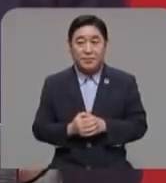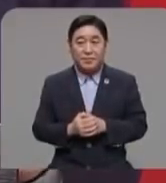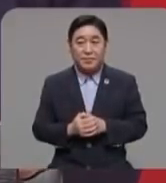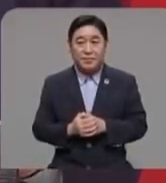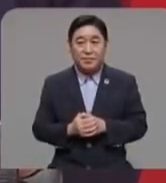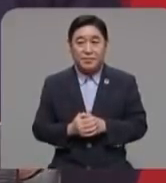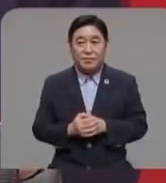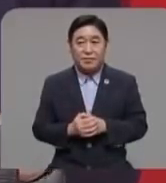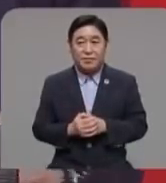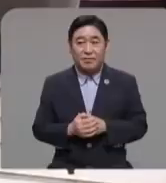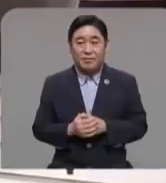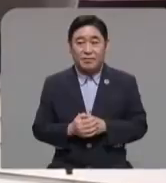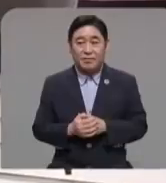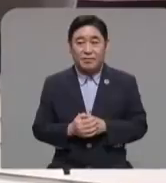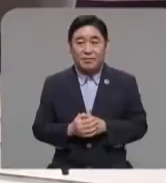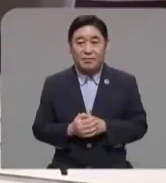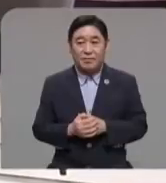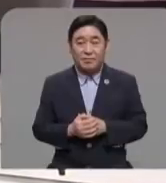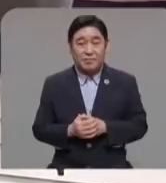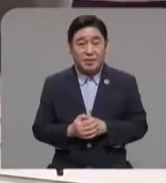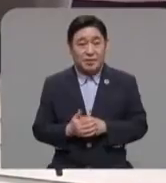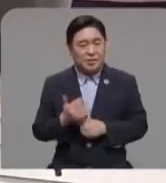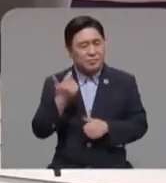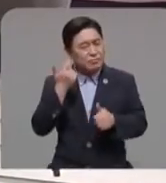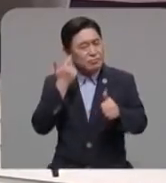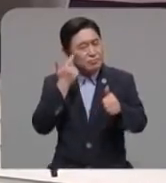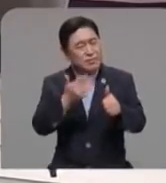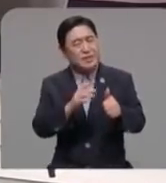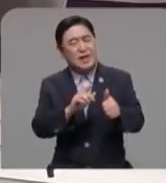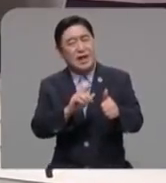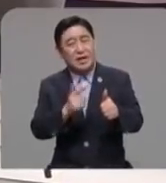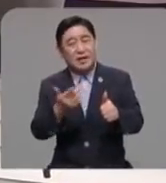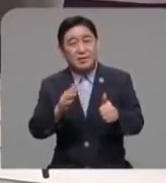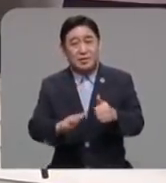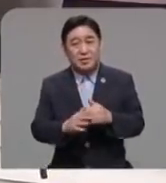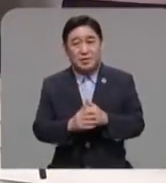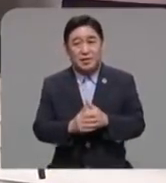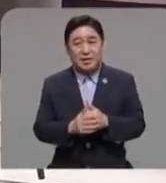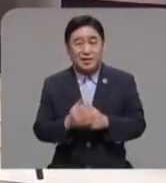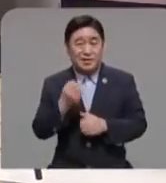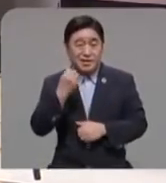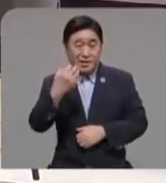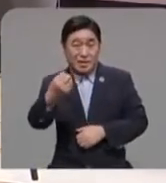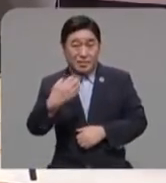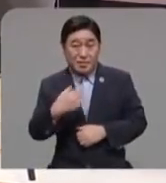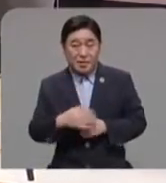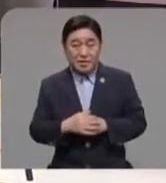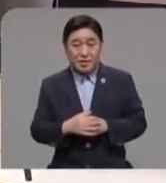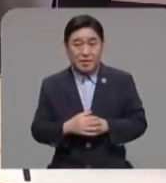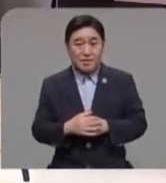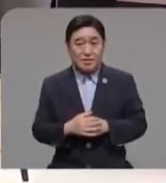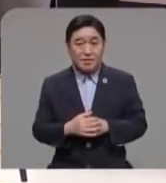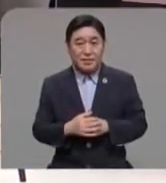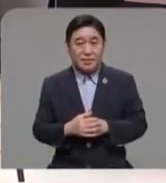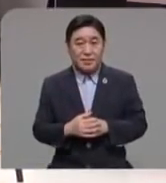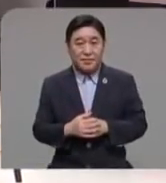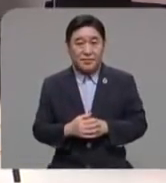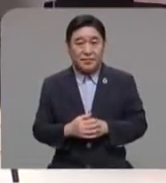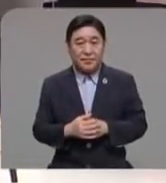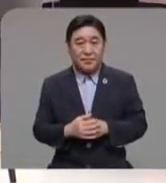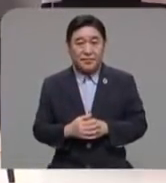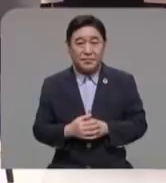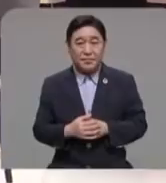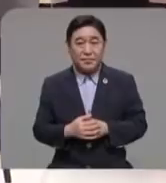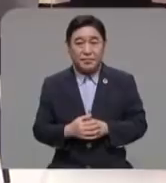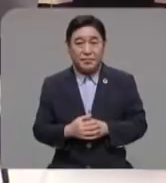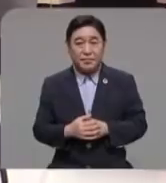아니, 이걸 안 물으려고 했는데. 뭐, 안 물으시려고. 이상한 가지고 오셨는데. 이야기를 하니까. 네,